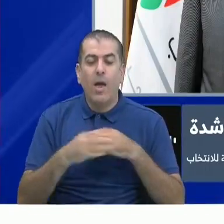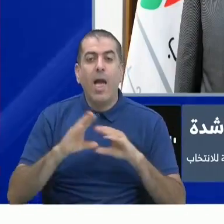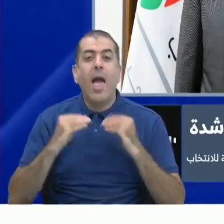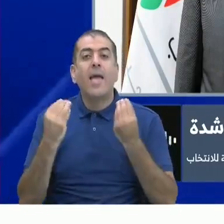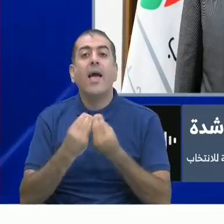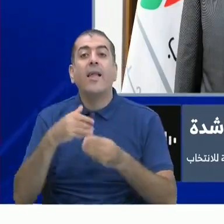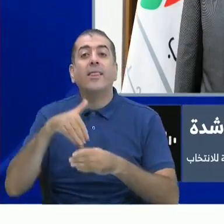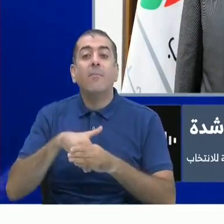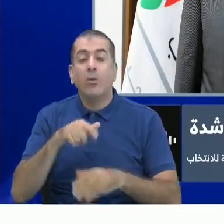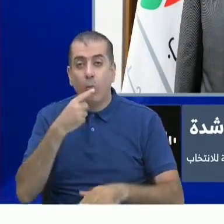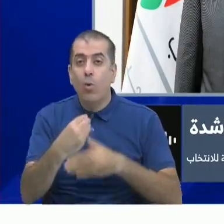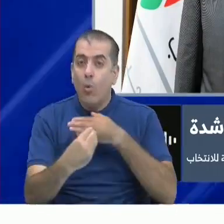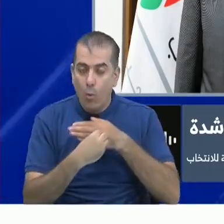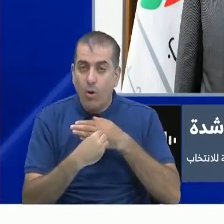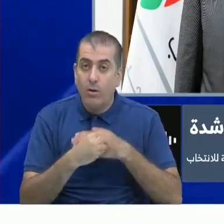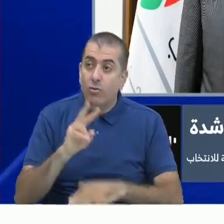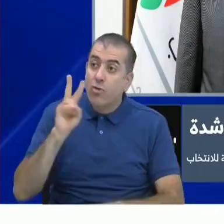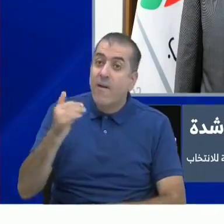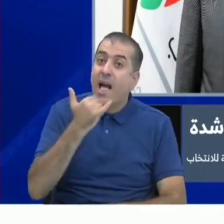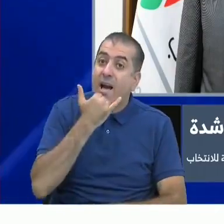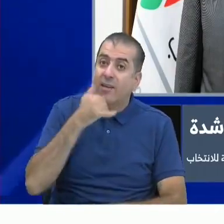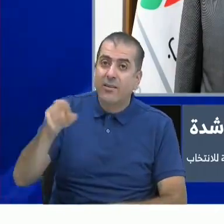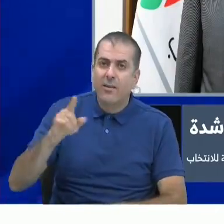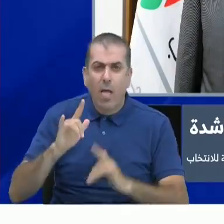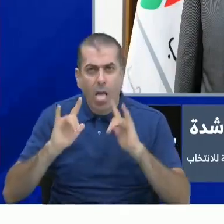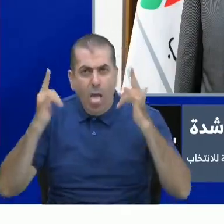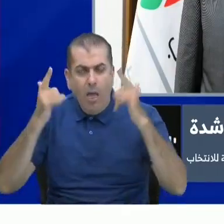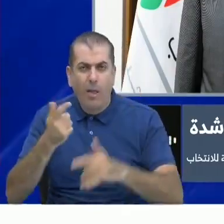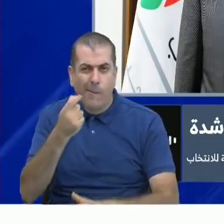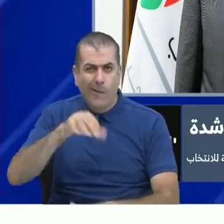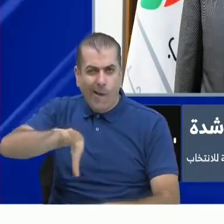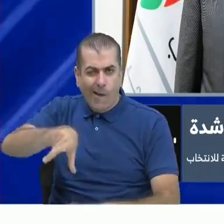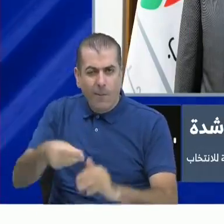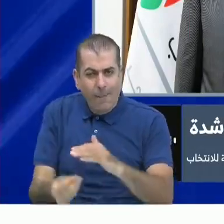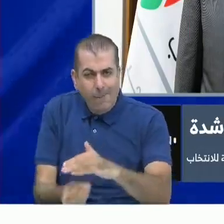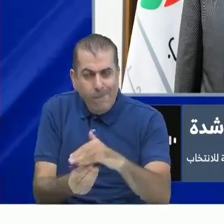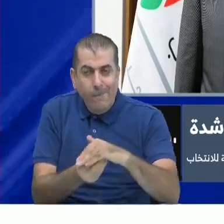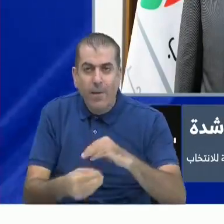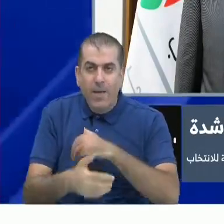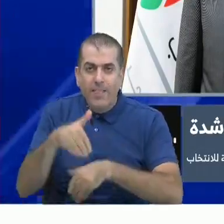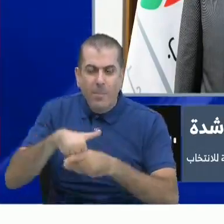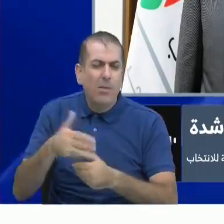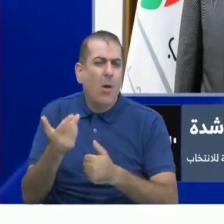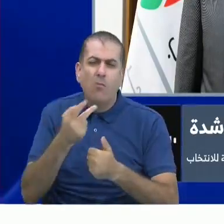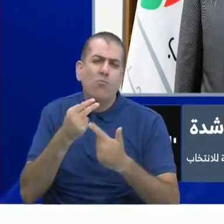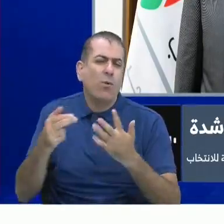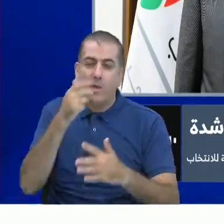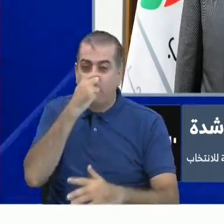وأشكال المخالفات التي تحدث، سواء كانت جسيمة بمنطق يعني